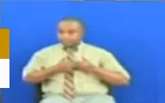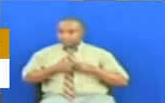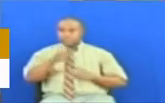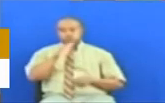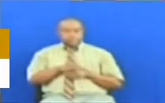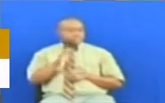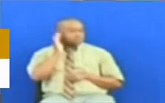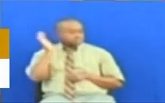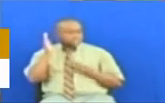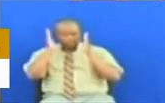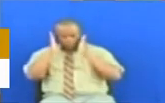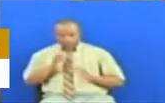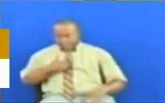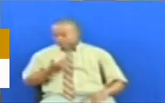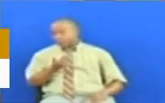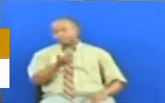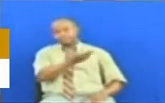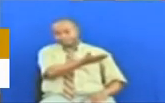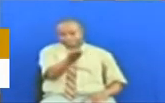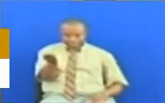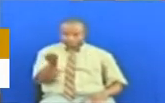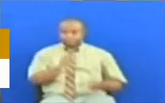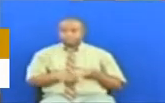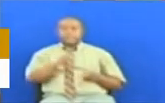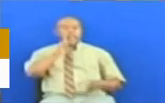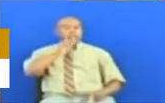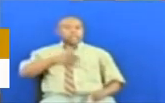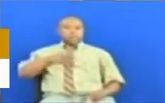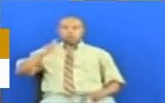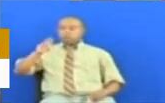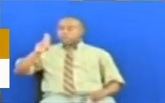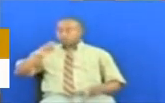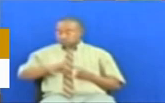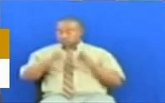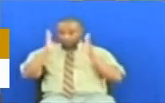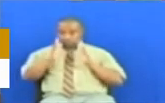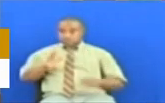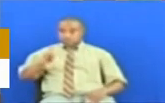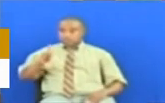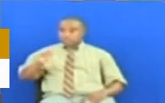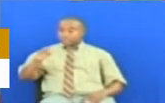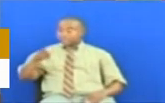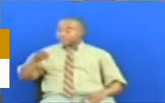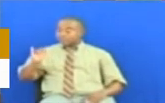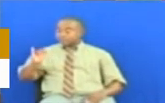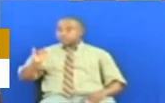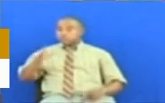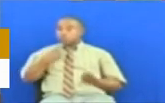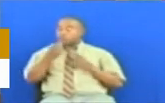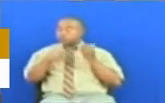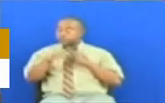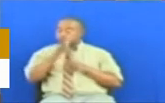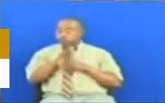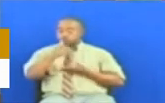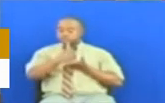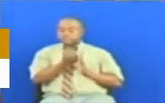wabunge, Mheshimiwa kaka yangu Mbarak Dau, Mheshimiwa Ali King na wengine wamezungumzia sana juu ya private sector. Sasa